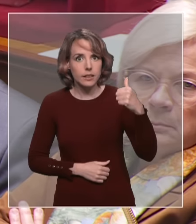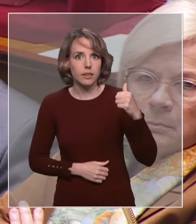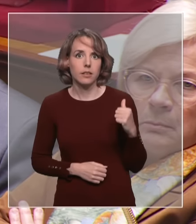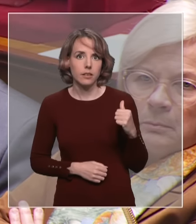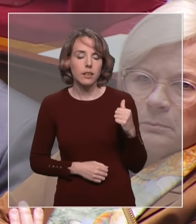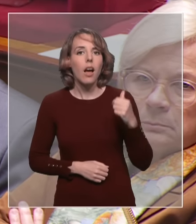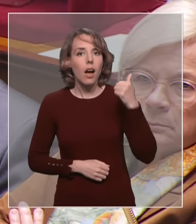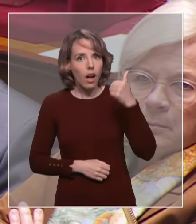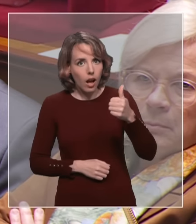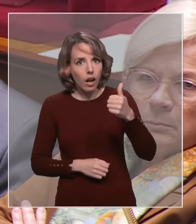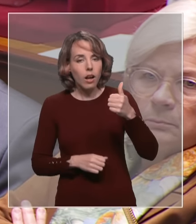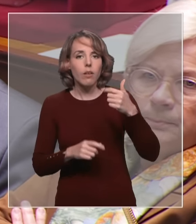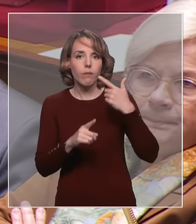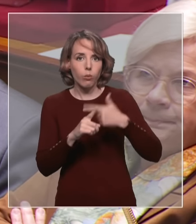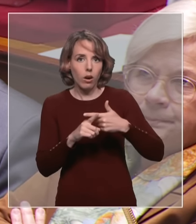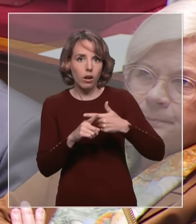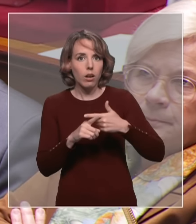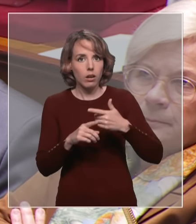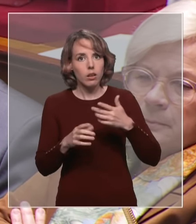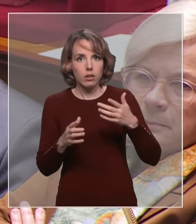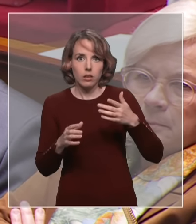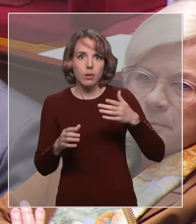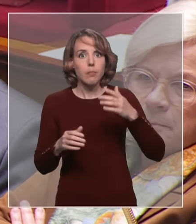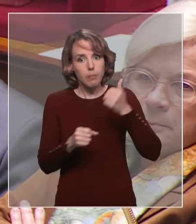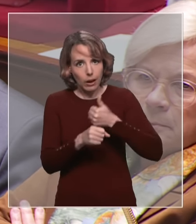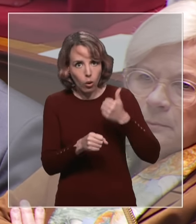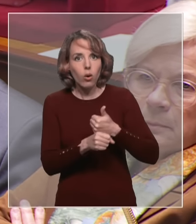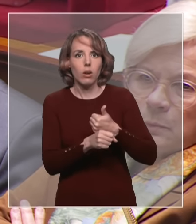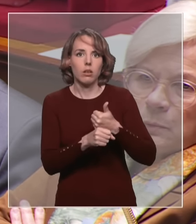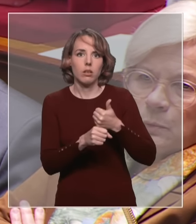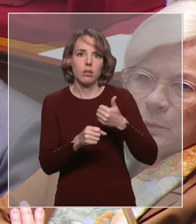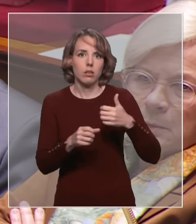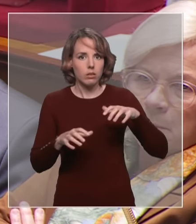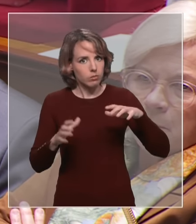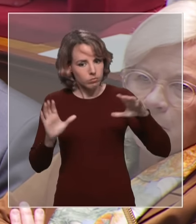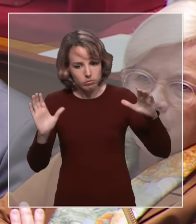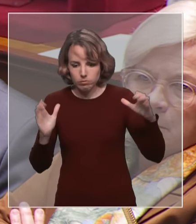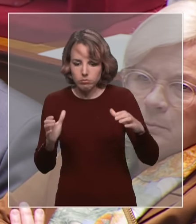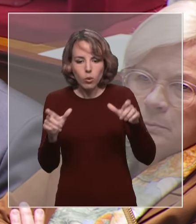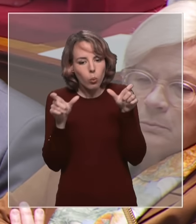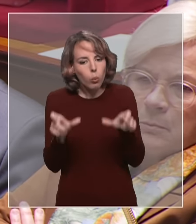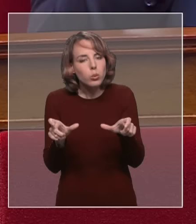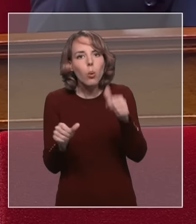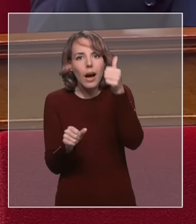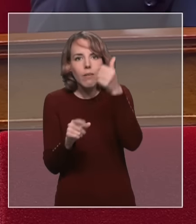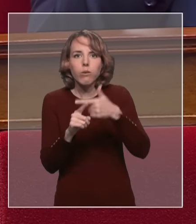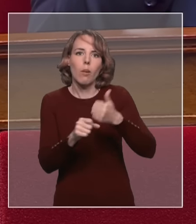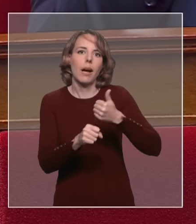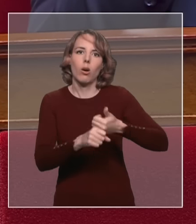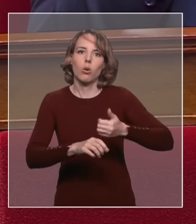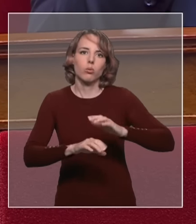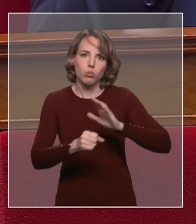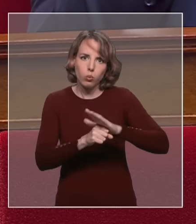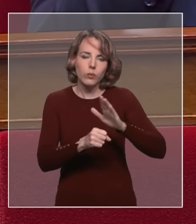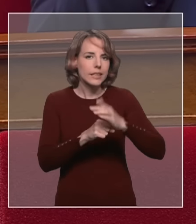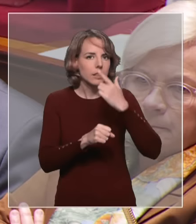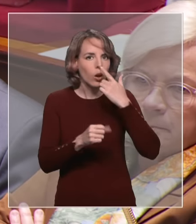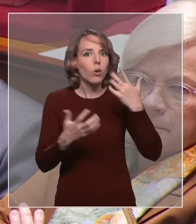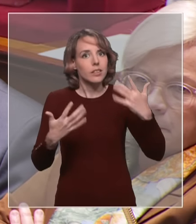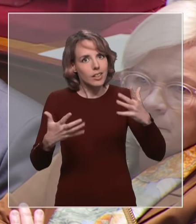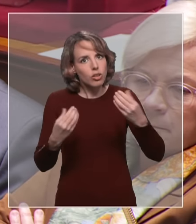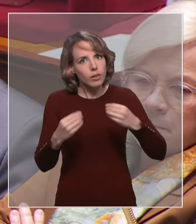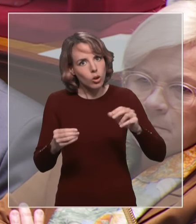d'un contrôle administratif par exploitation et par an. C'est attendu et je crois que ça répondra à leurs attentes. Vous